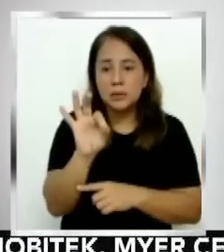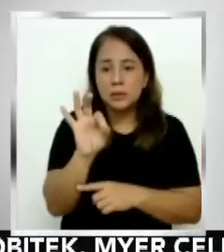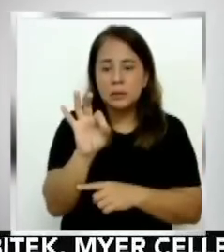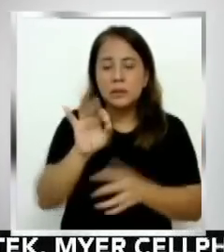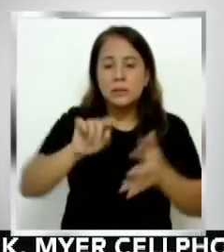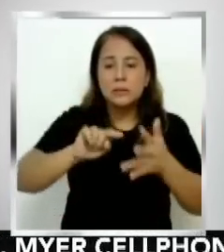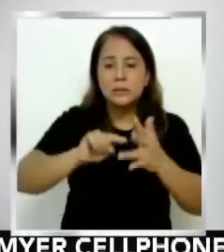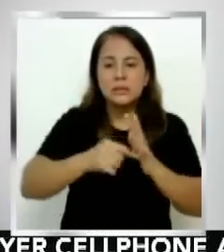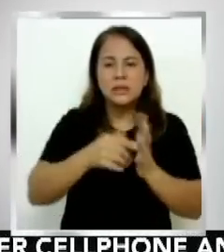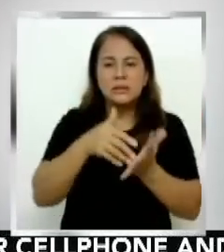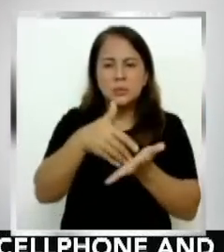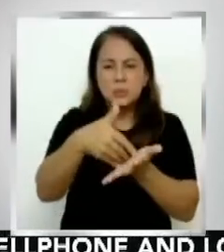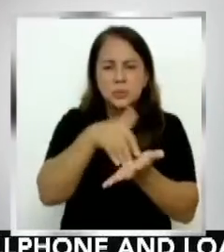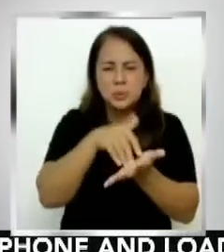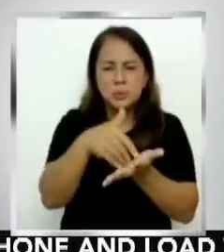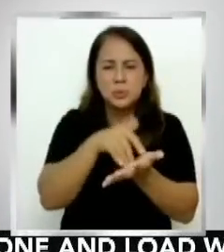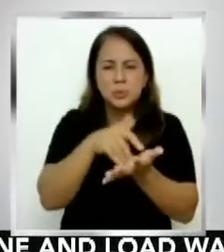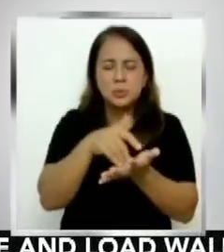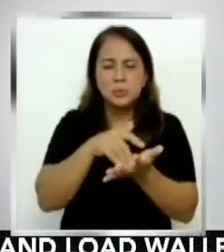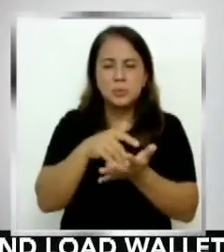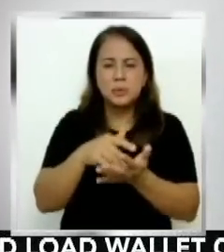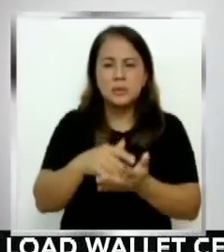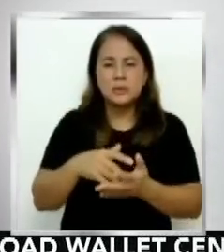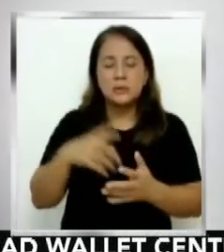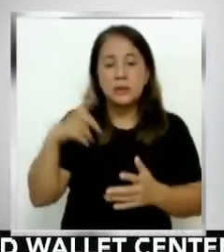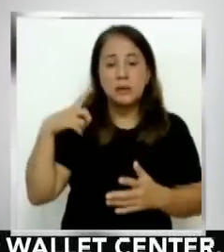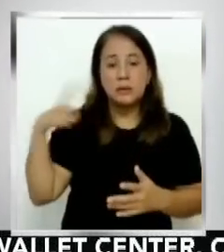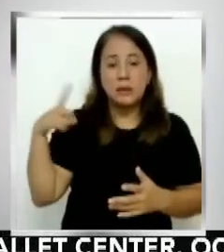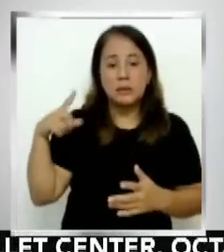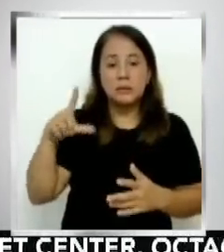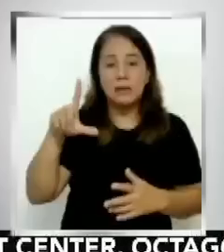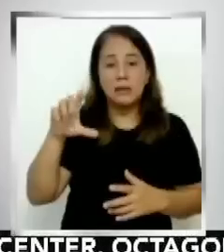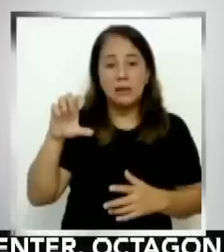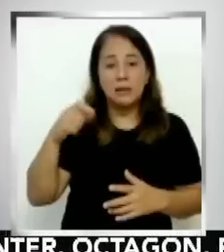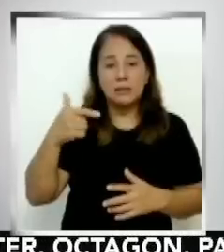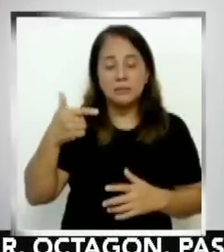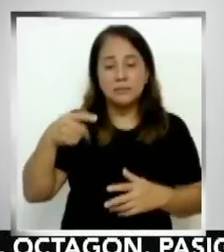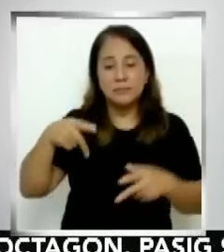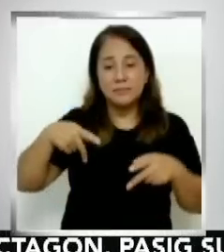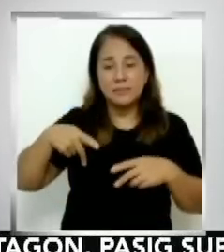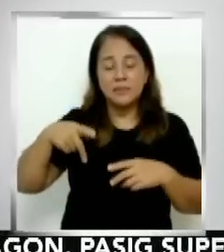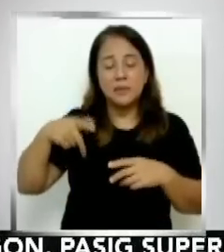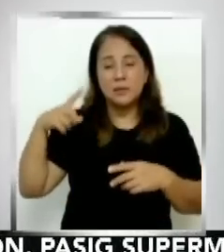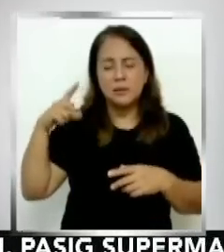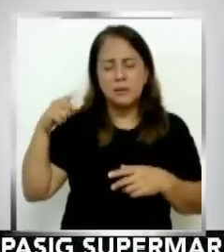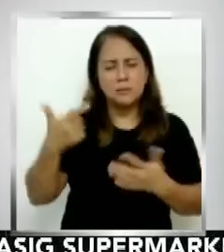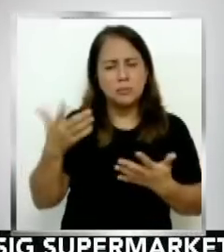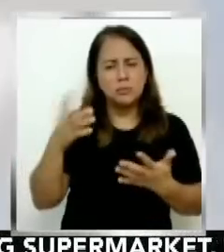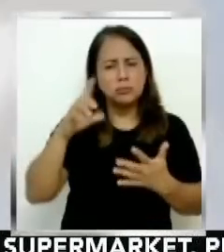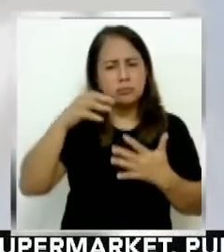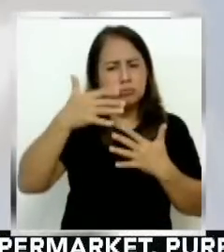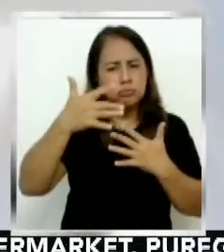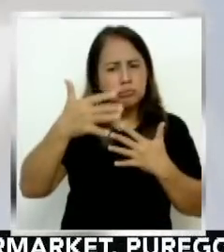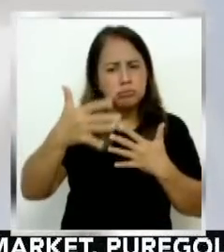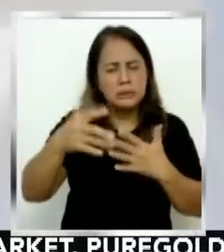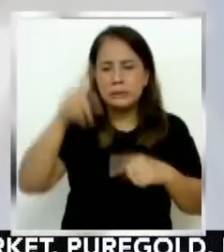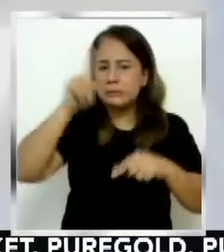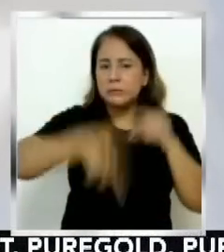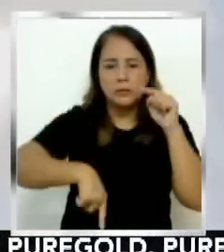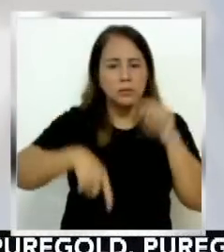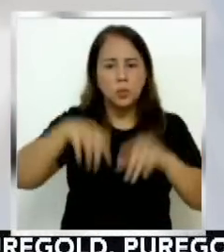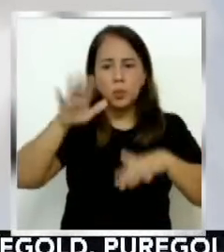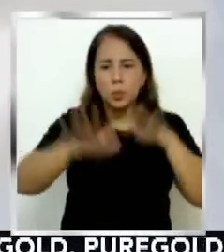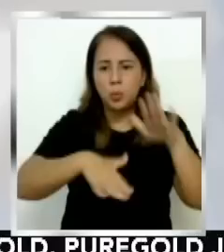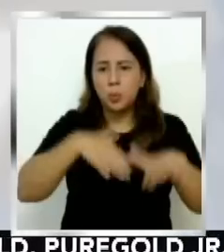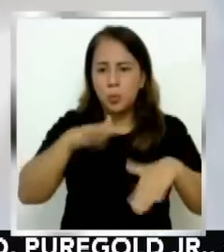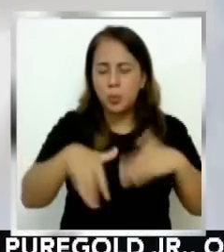sa right leg niya. Mm-hmm. Tapos hindi na po siya makalakad noon. Nanghina